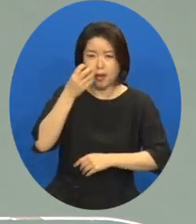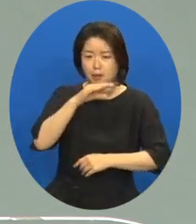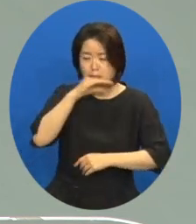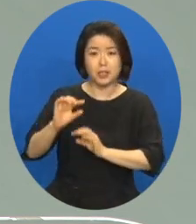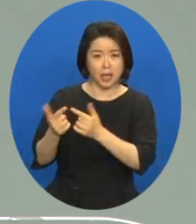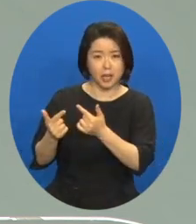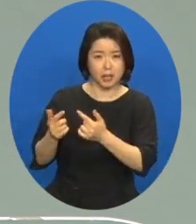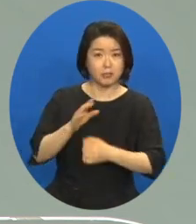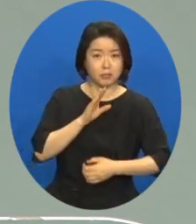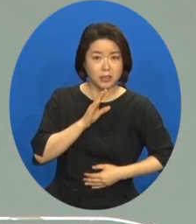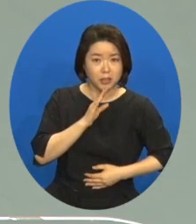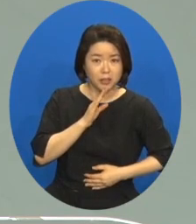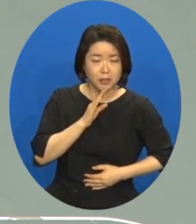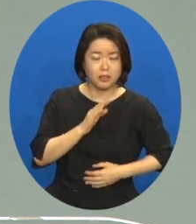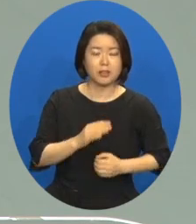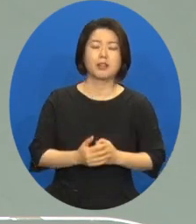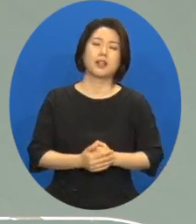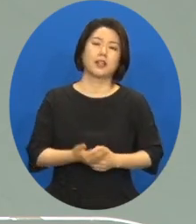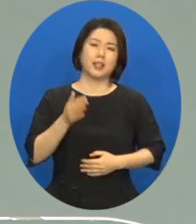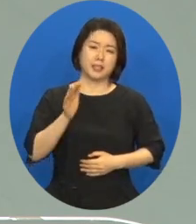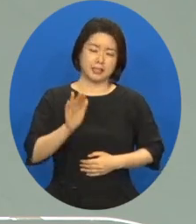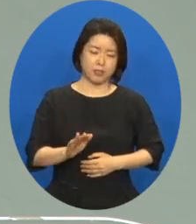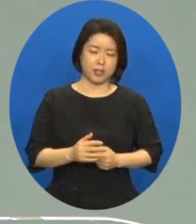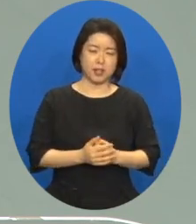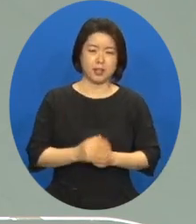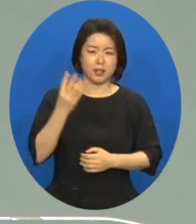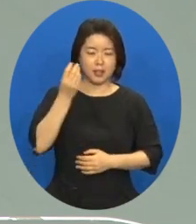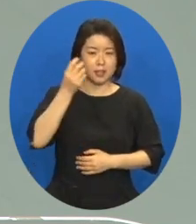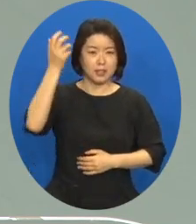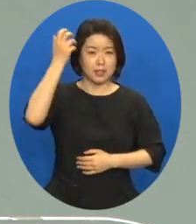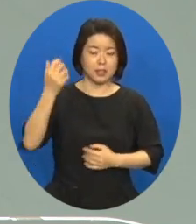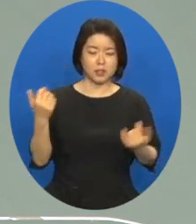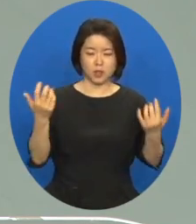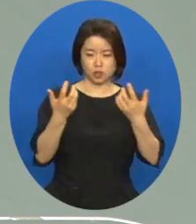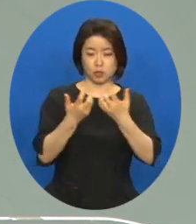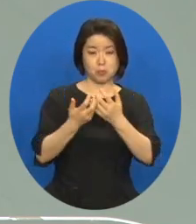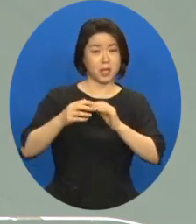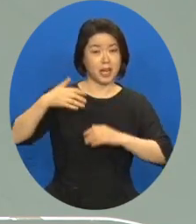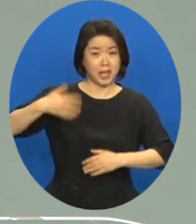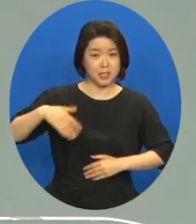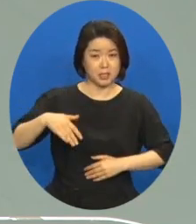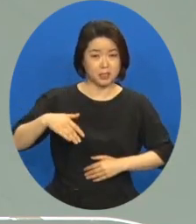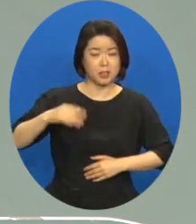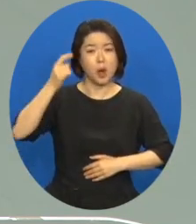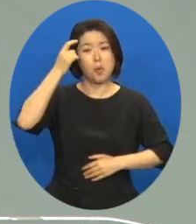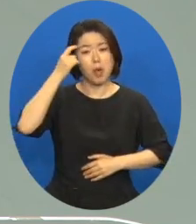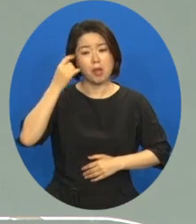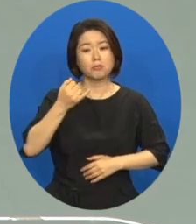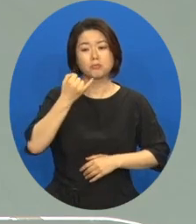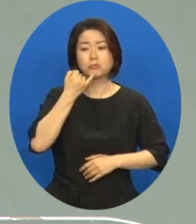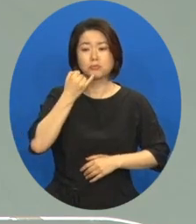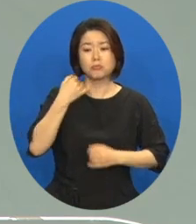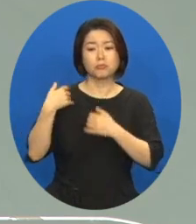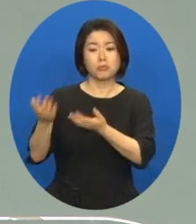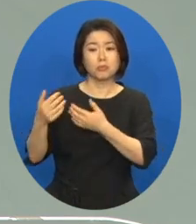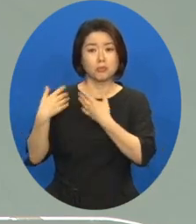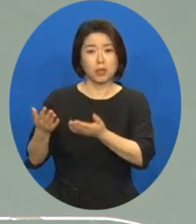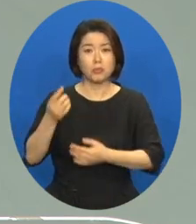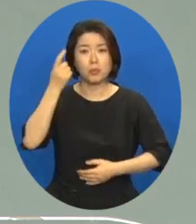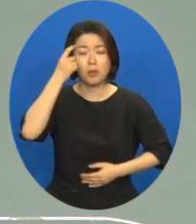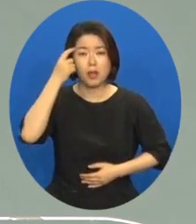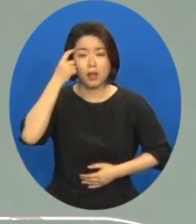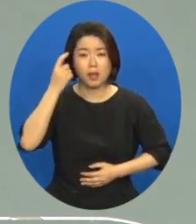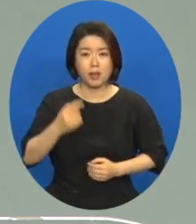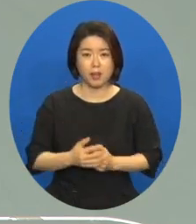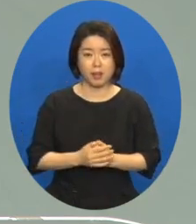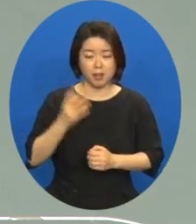아니니까. 그런데 성령 충만하지 않은 것은 왜 그냥 그렇게 무덤덤해요? 성령